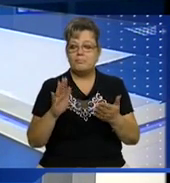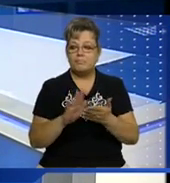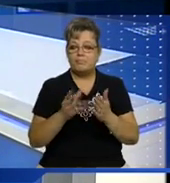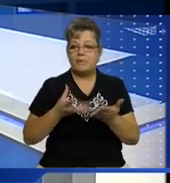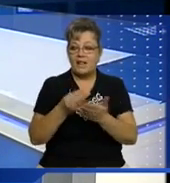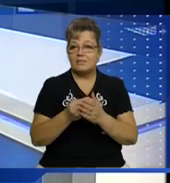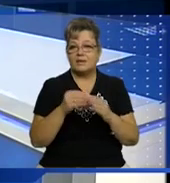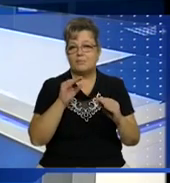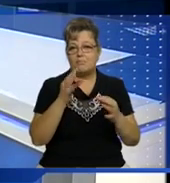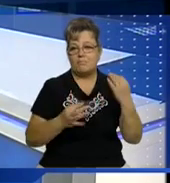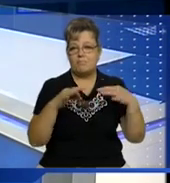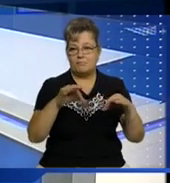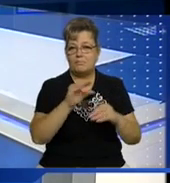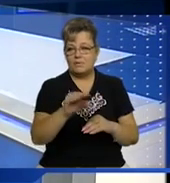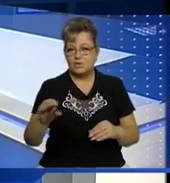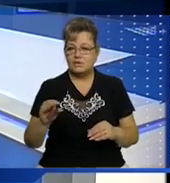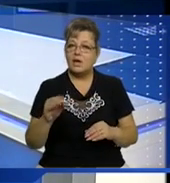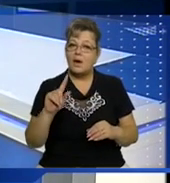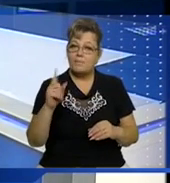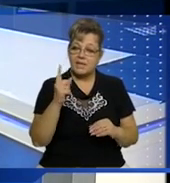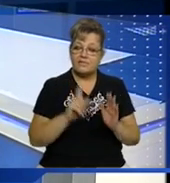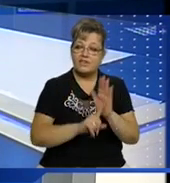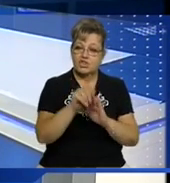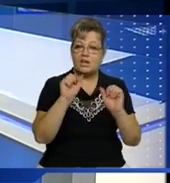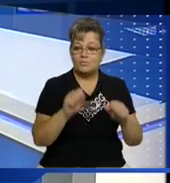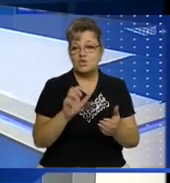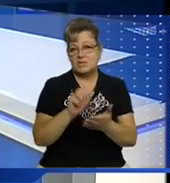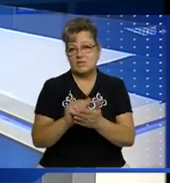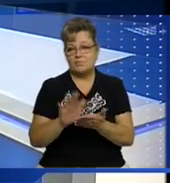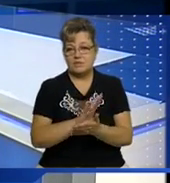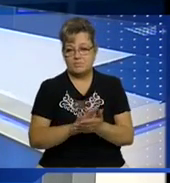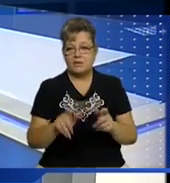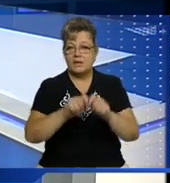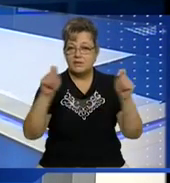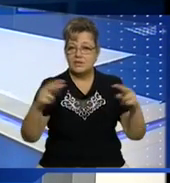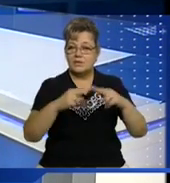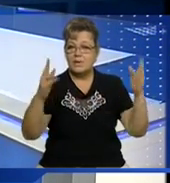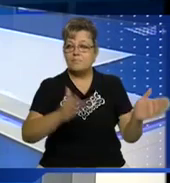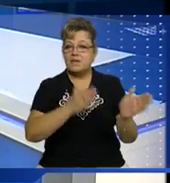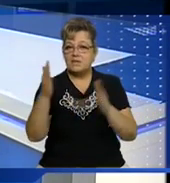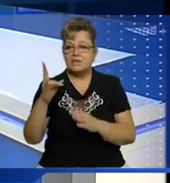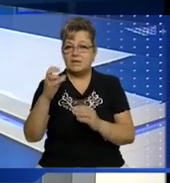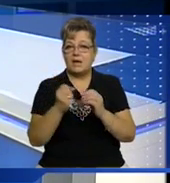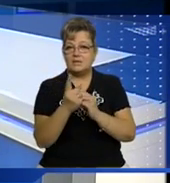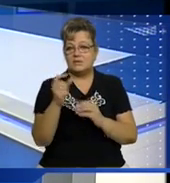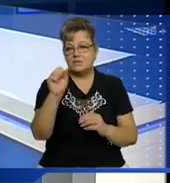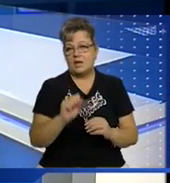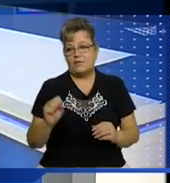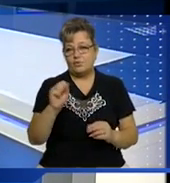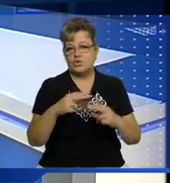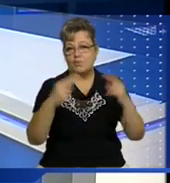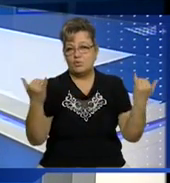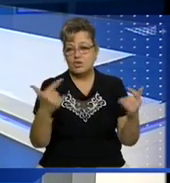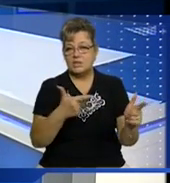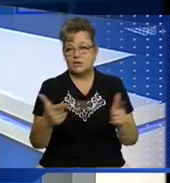На первые 15 минут парковочное место можно будет занять бесплатно. Открытие Ворошиловского моста перенесли на